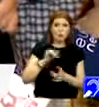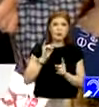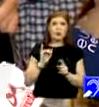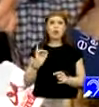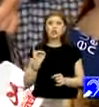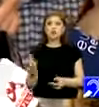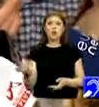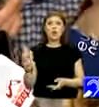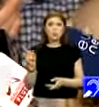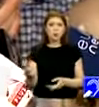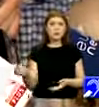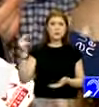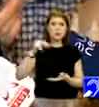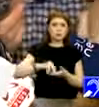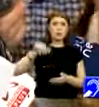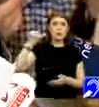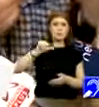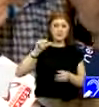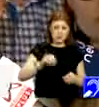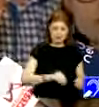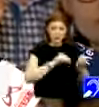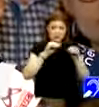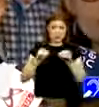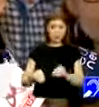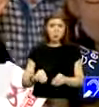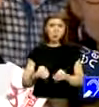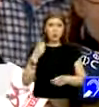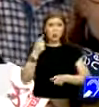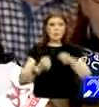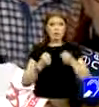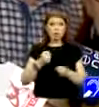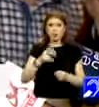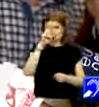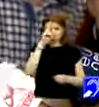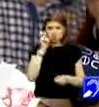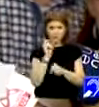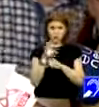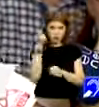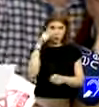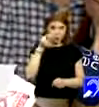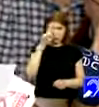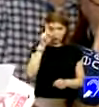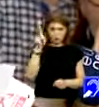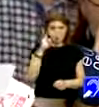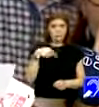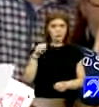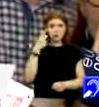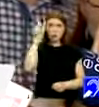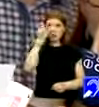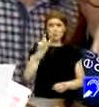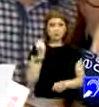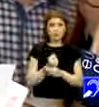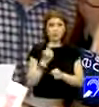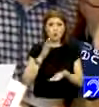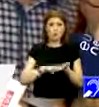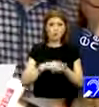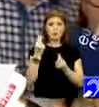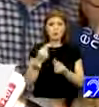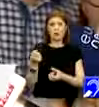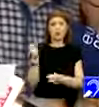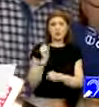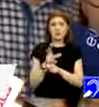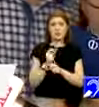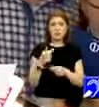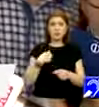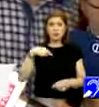pune benzina în camion și să mute camionul ăla în Germania și să vândă scump în Germania, nimeni nu o să facă o faptă bună să ne vândă nouă benzina